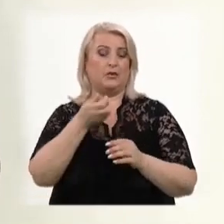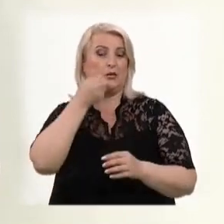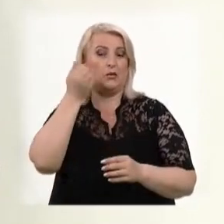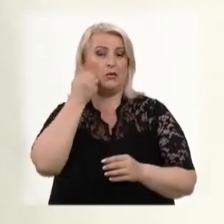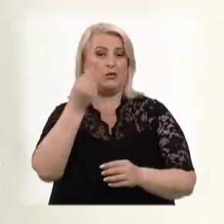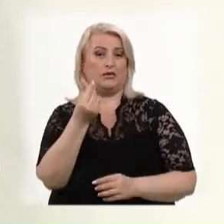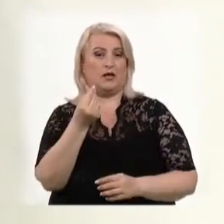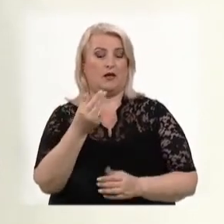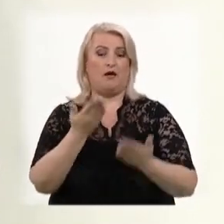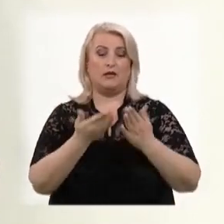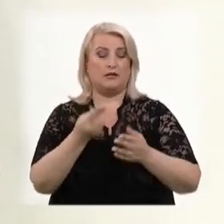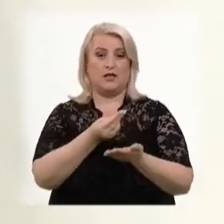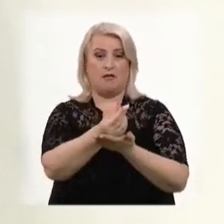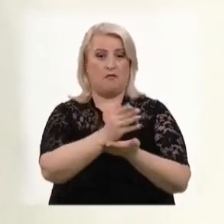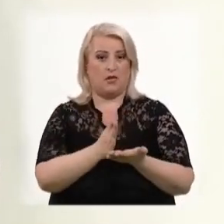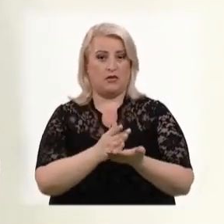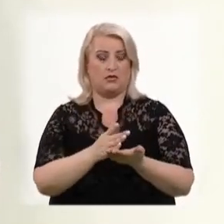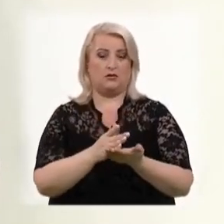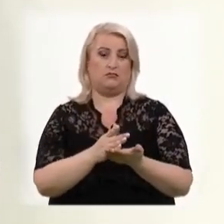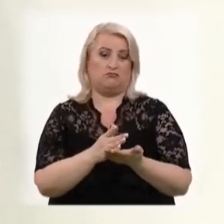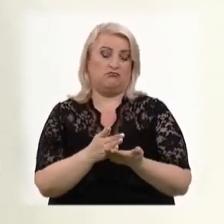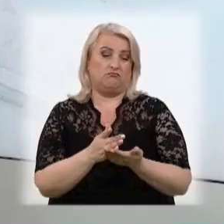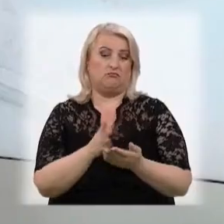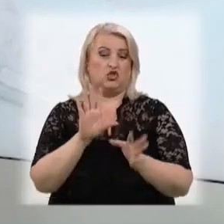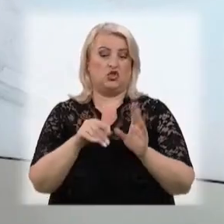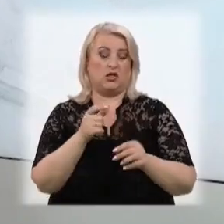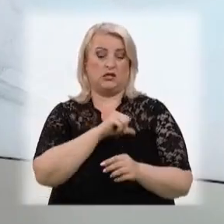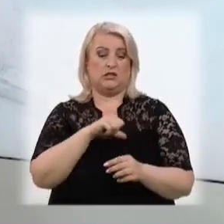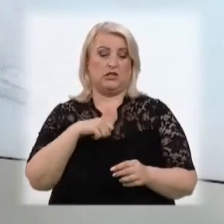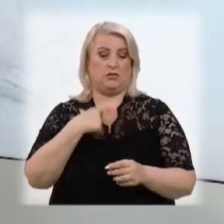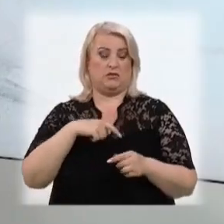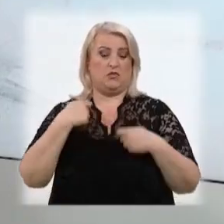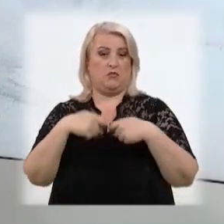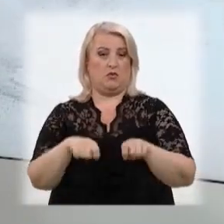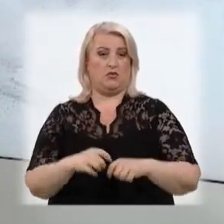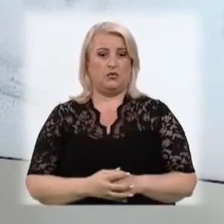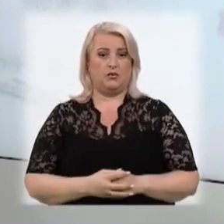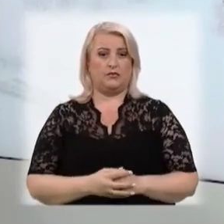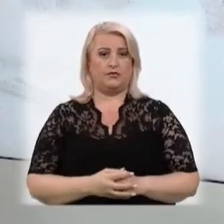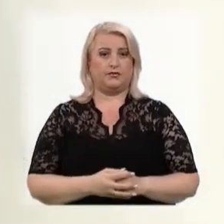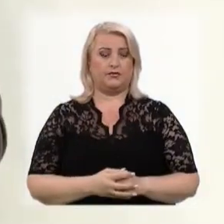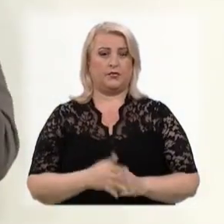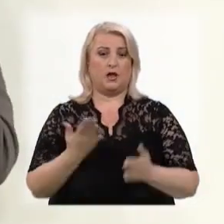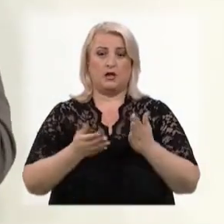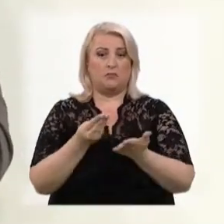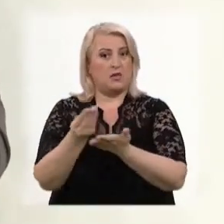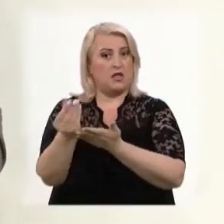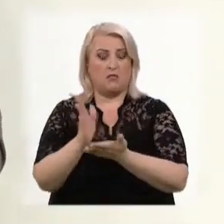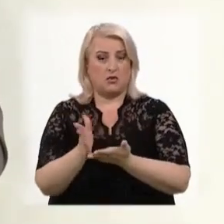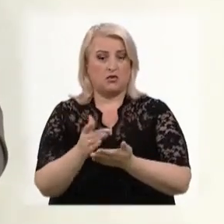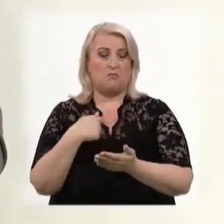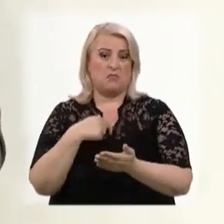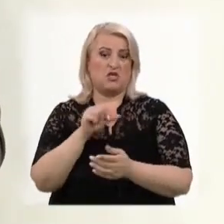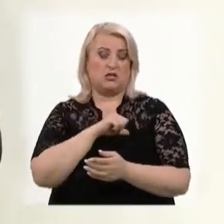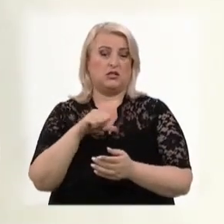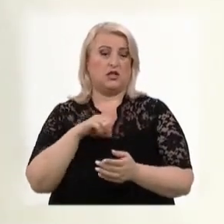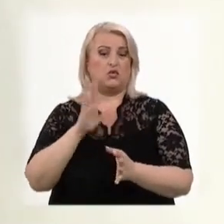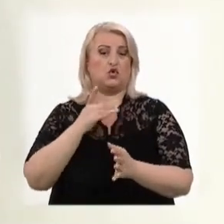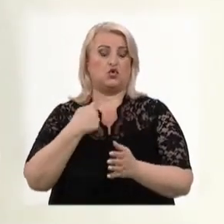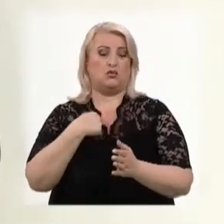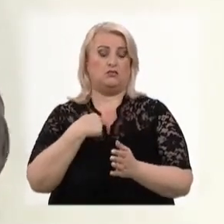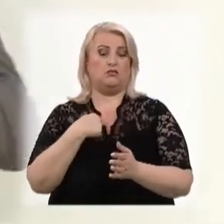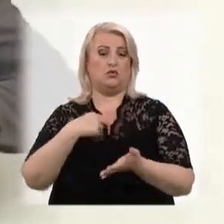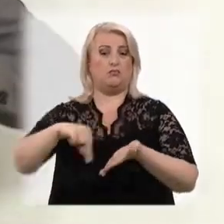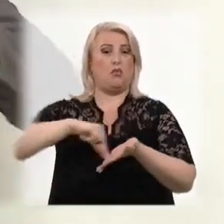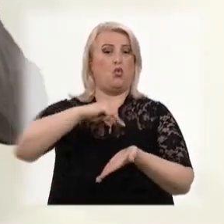marketing dacă tu nu plătești pentru a produsului și produsul adică faptul că nu plătim pentru rețele sociale Noi suntem acel produs aceea o